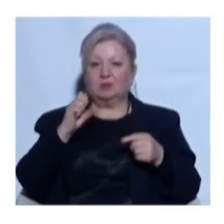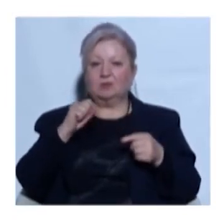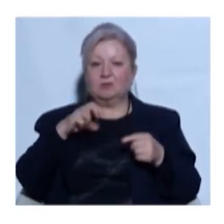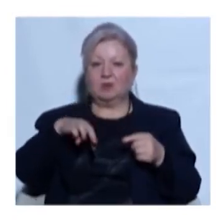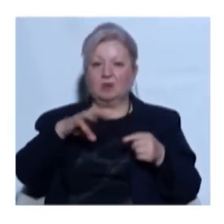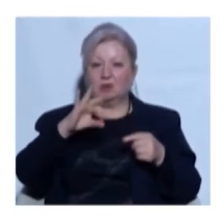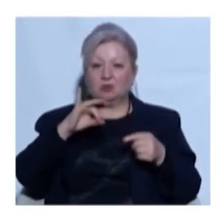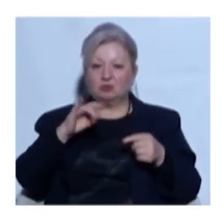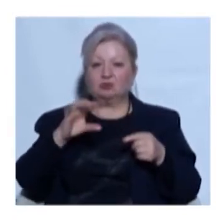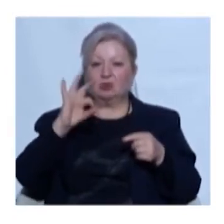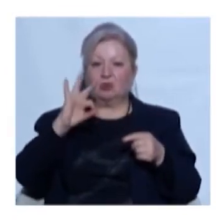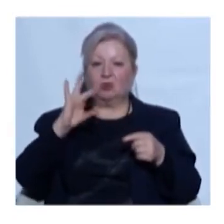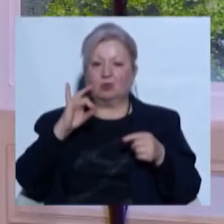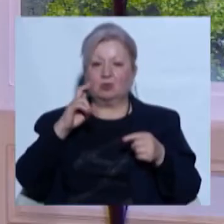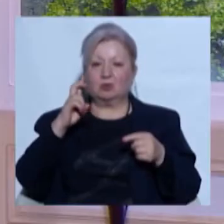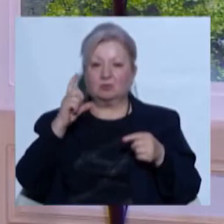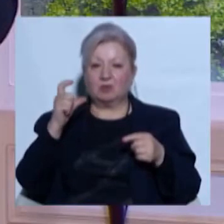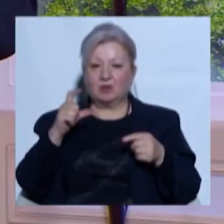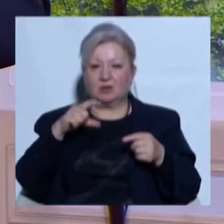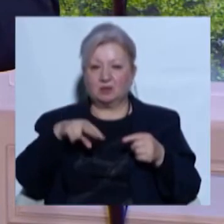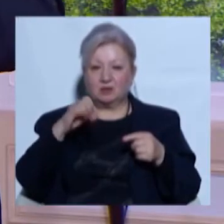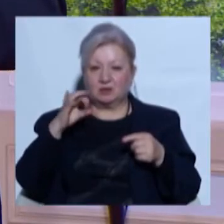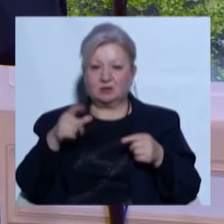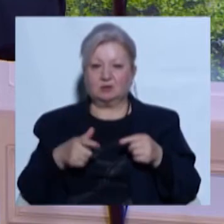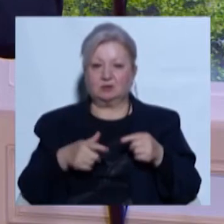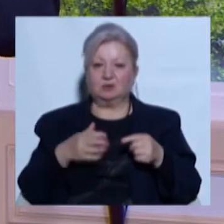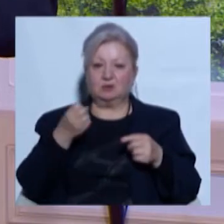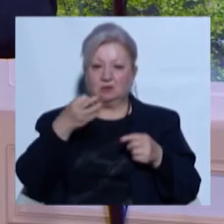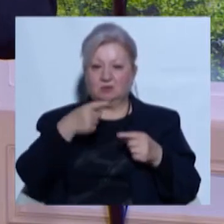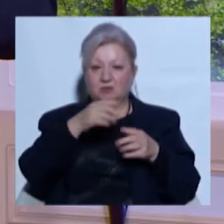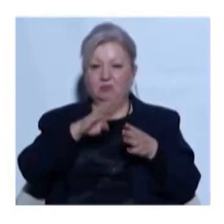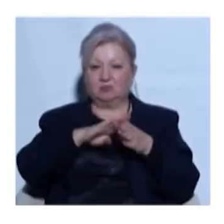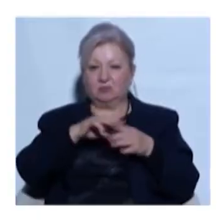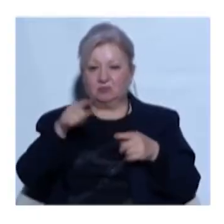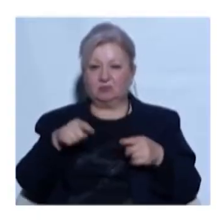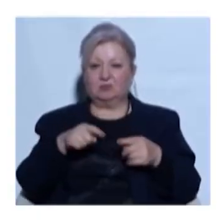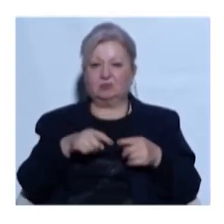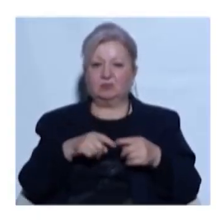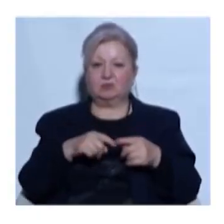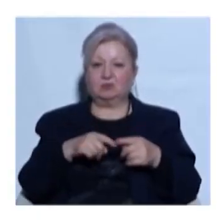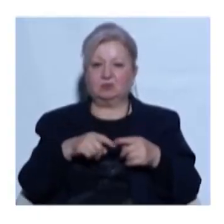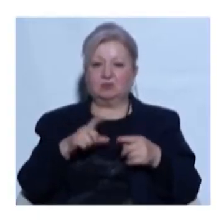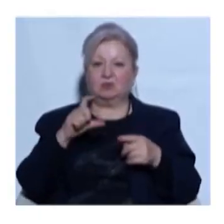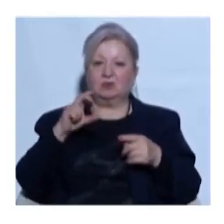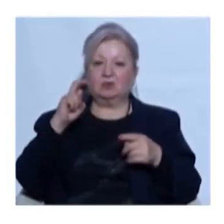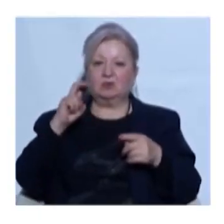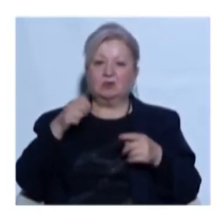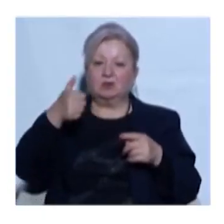ალექსანდრე ორბელიანი, ელიზბარ ერისთავი და სოლომონ დოდაშვილი. Ტრის ურჩი რაინდი დიმიტრი